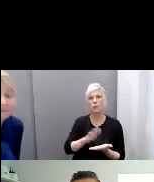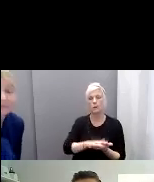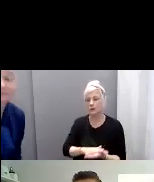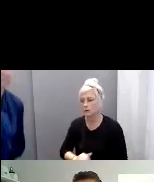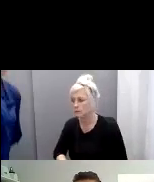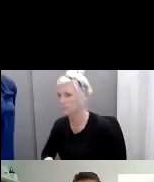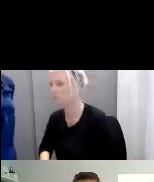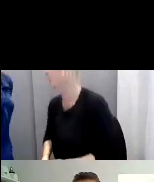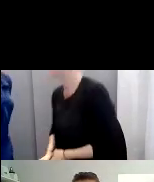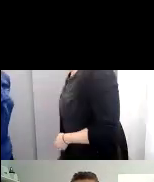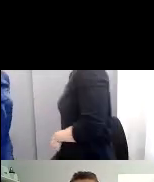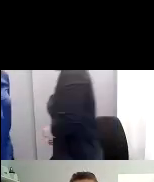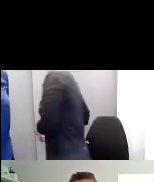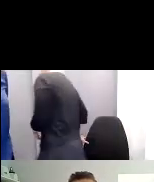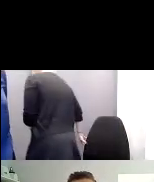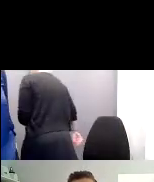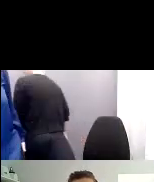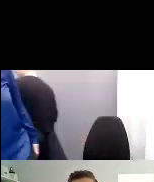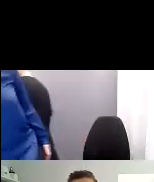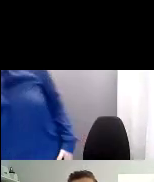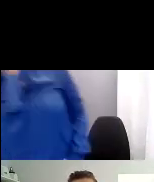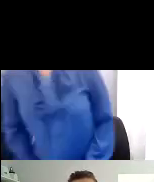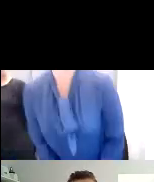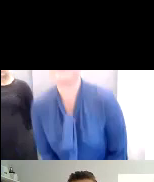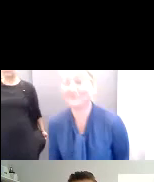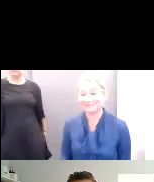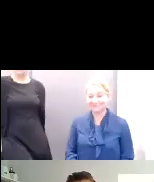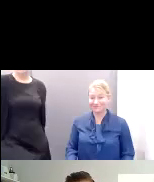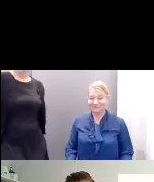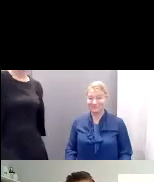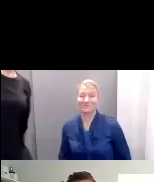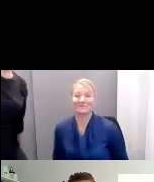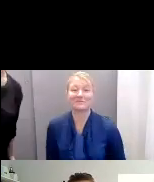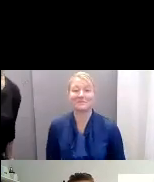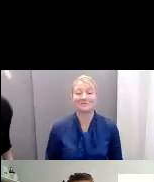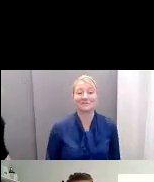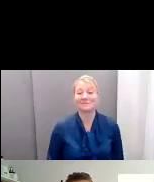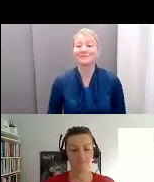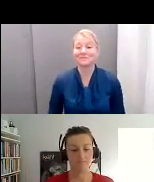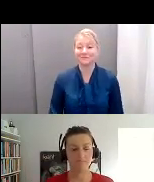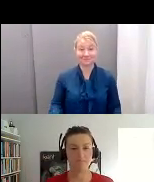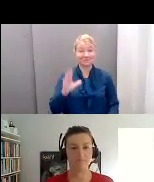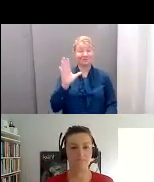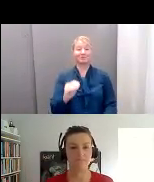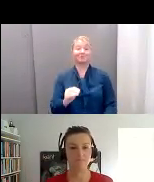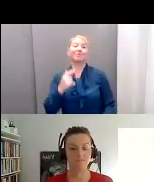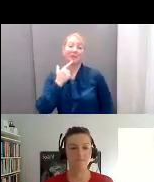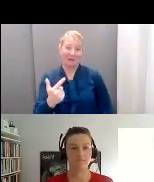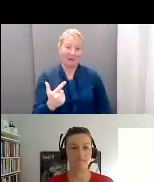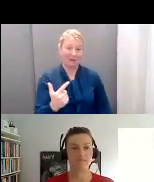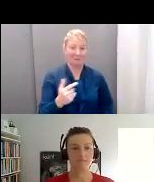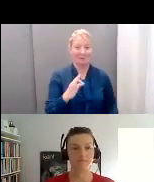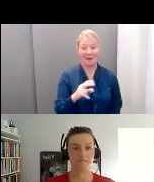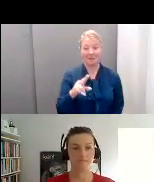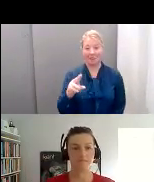Då lämnar jag över ordet till Hanna. Ja, tack. Precis som Lena var